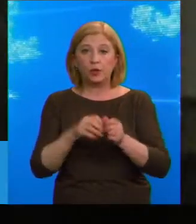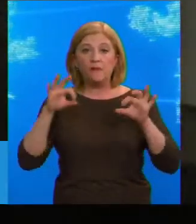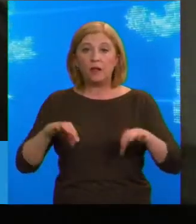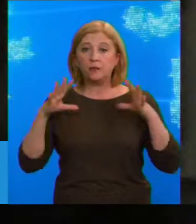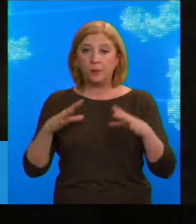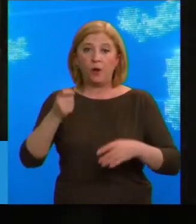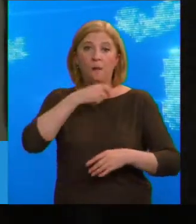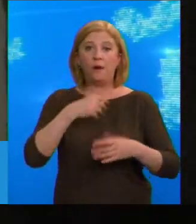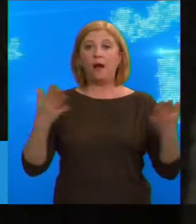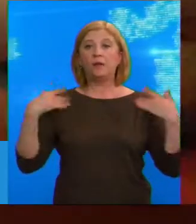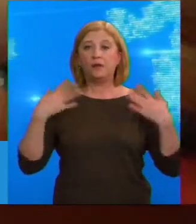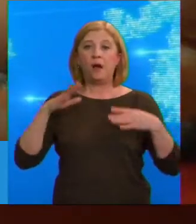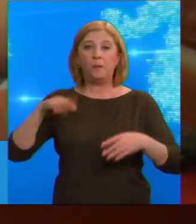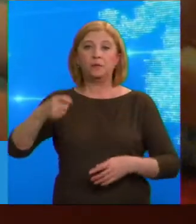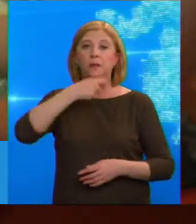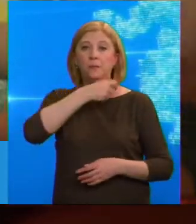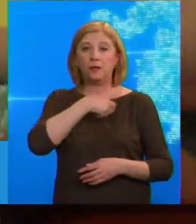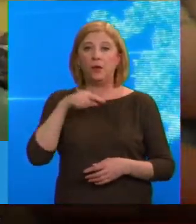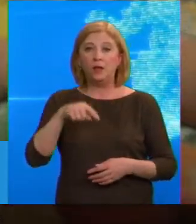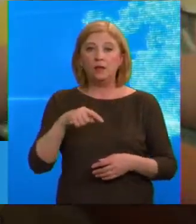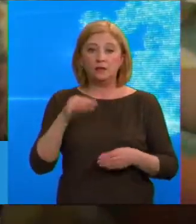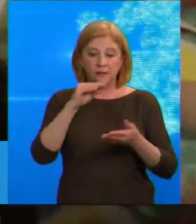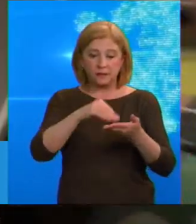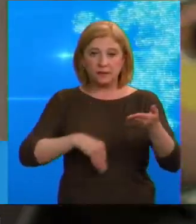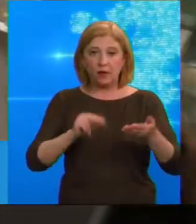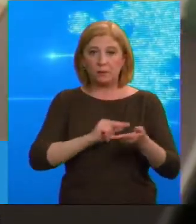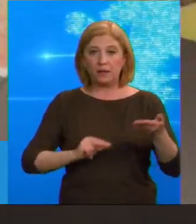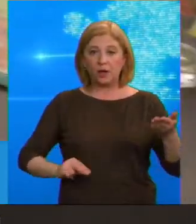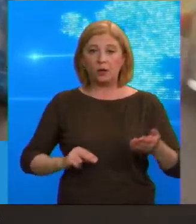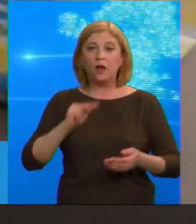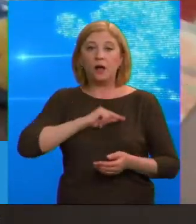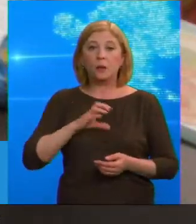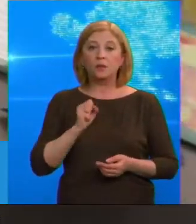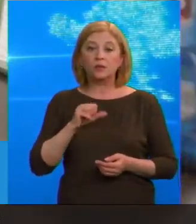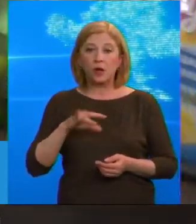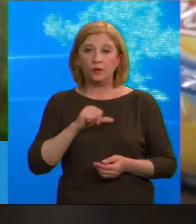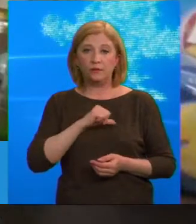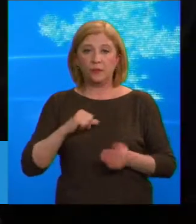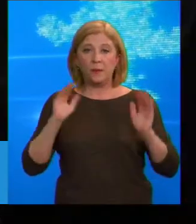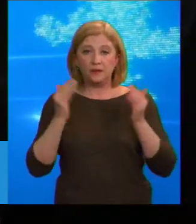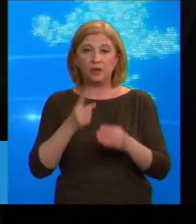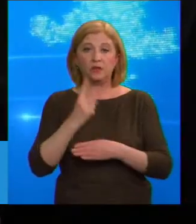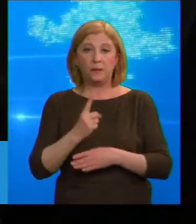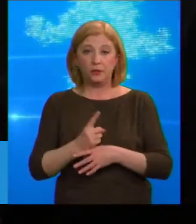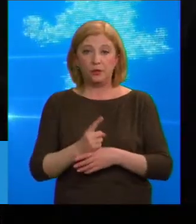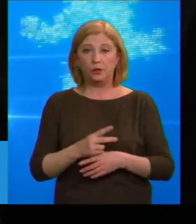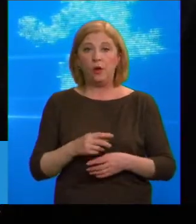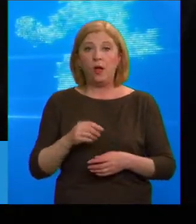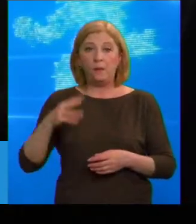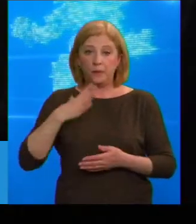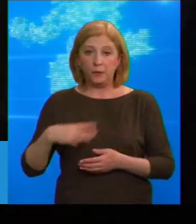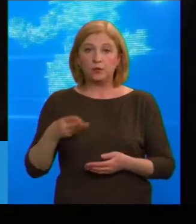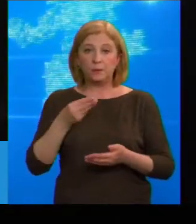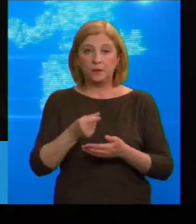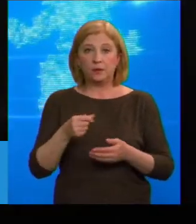как раз отдыхают после парной. Здесь же на ресепшене составляют протокол. Работать с сауном в режиме самоизоляции запрещено. Веники придется отложить до лучших